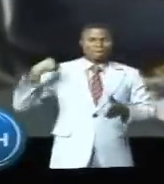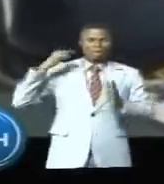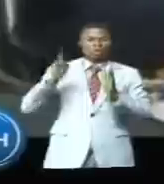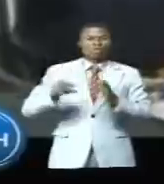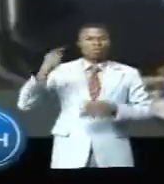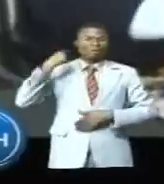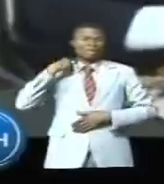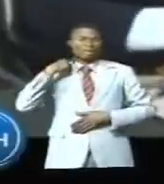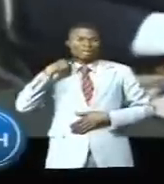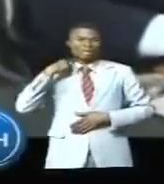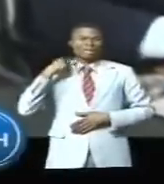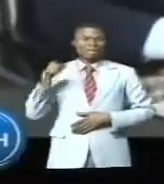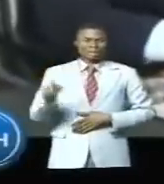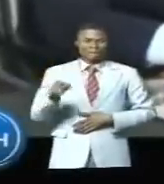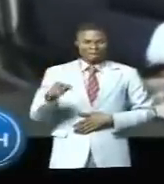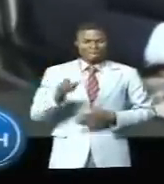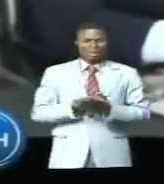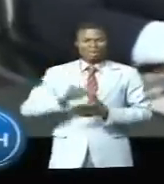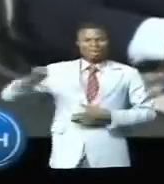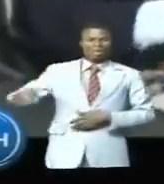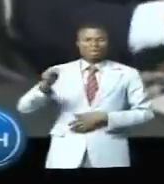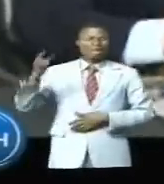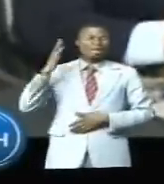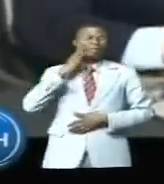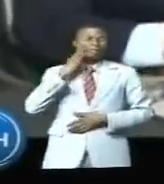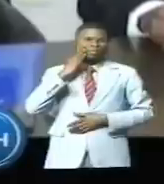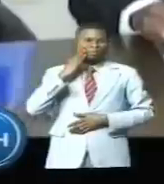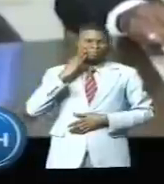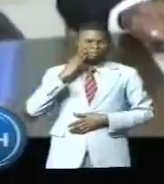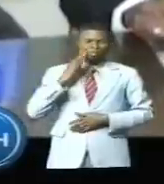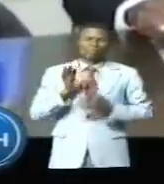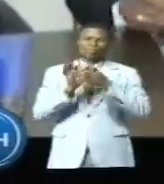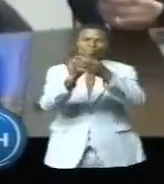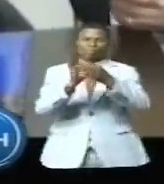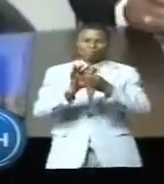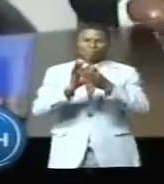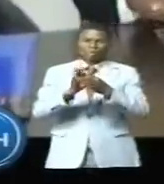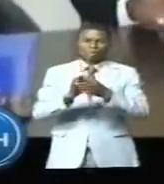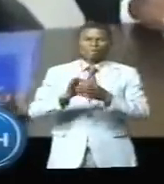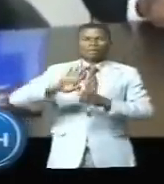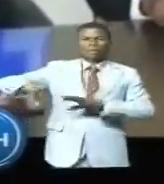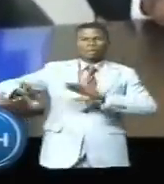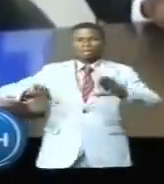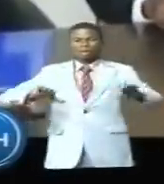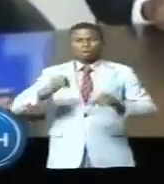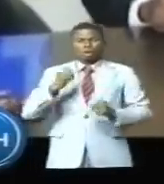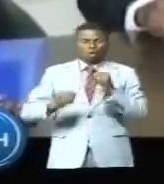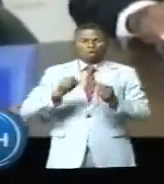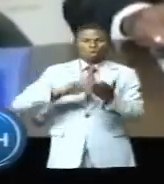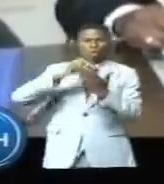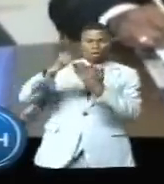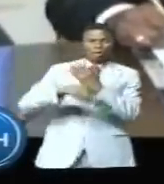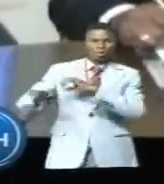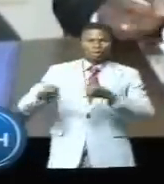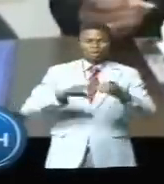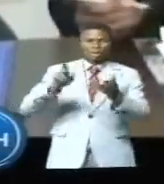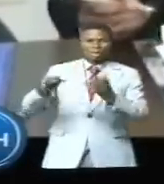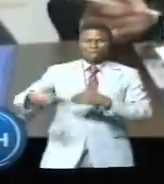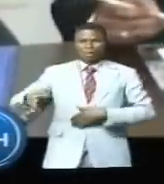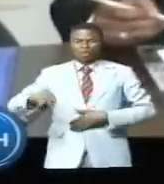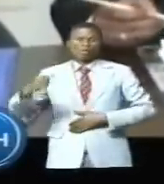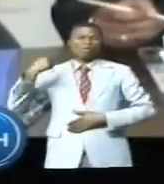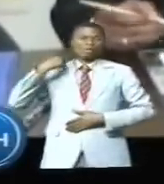Kwango, Jean-Marie Petit-Petit Tamata. Grâce à la coopération décentralisée et fort de son programme d'action, la province du